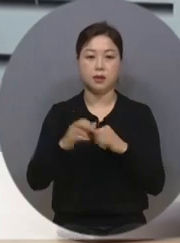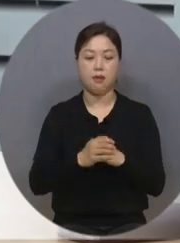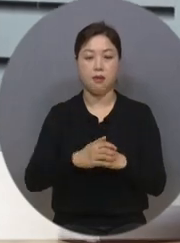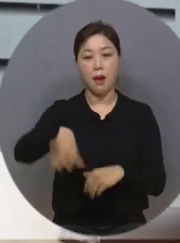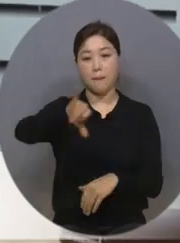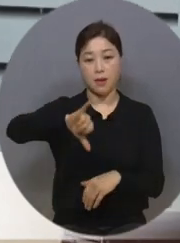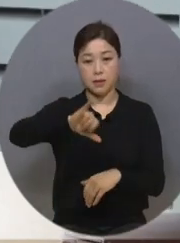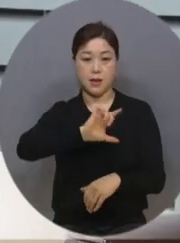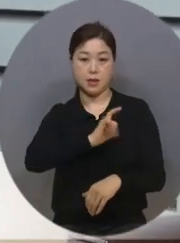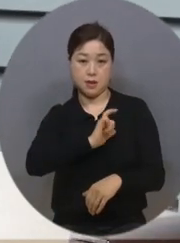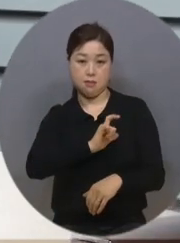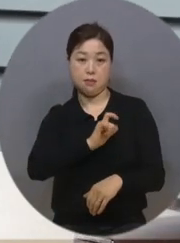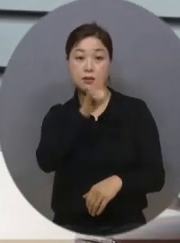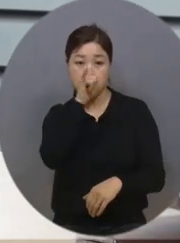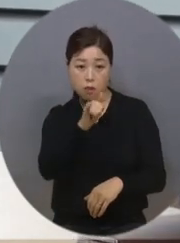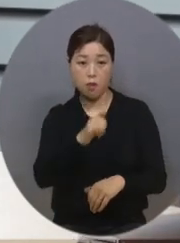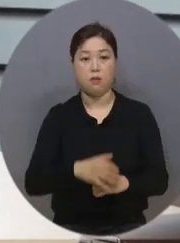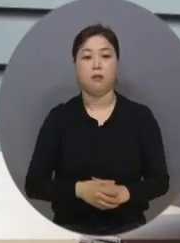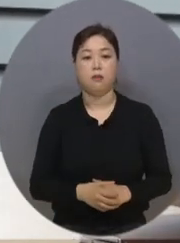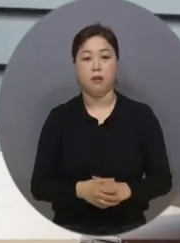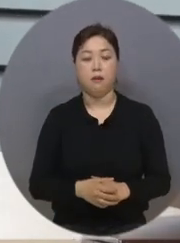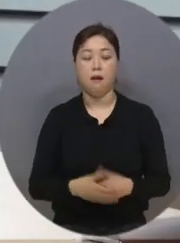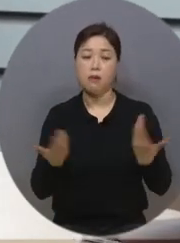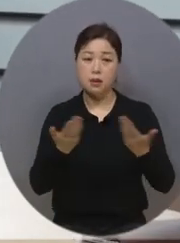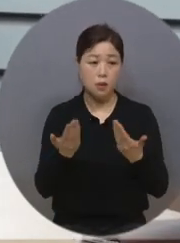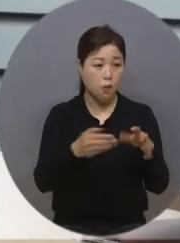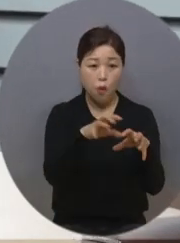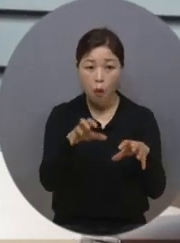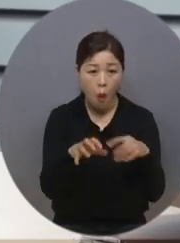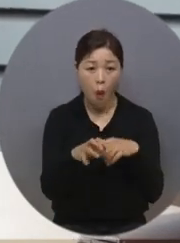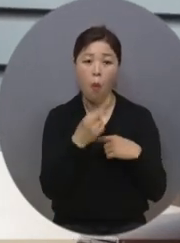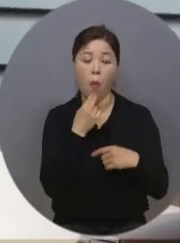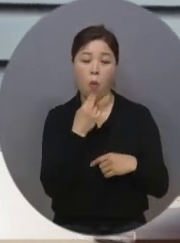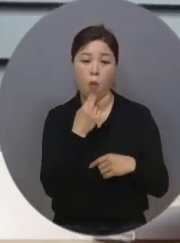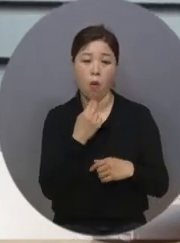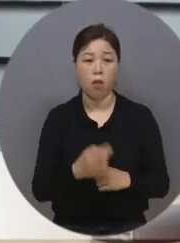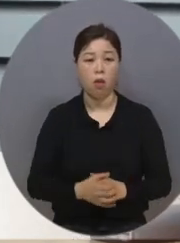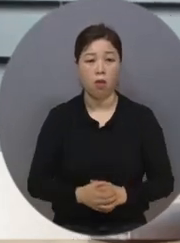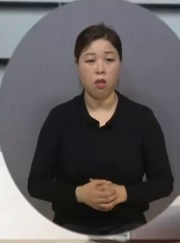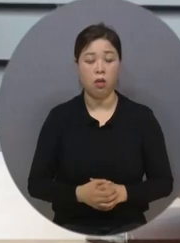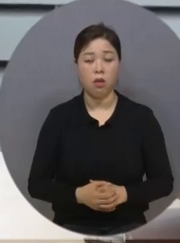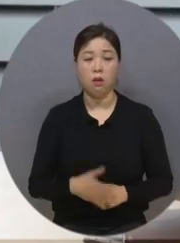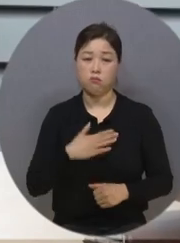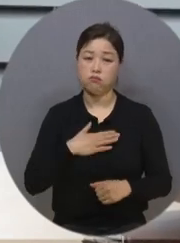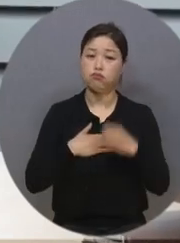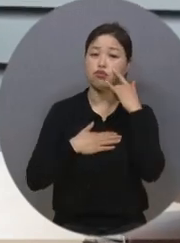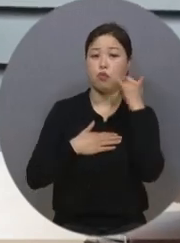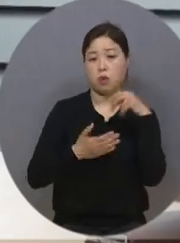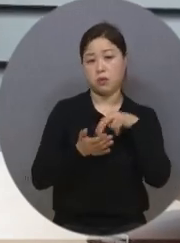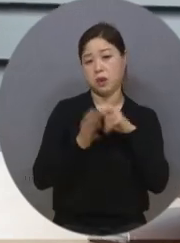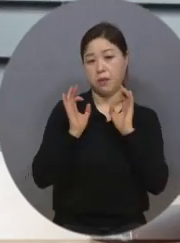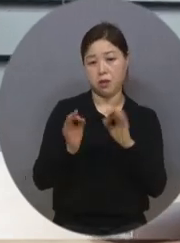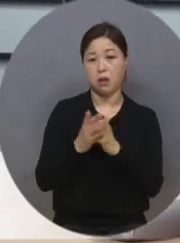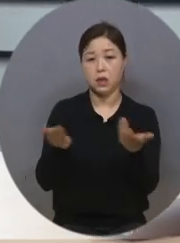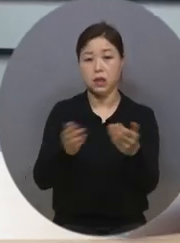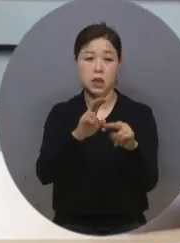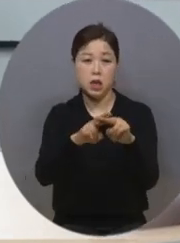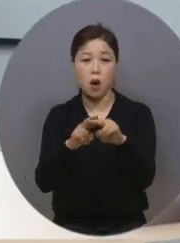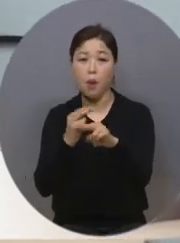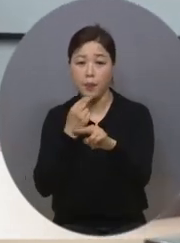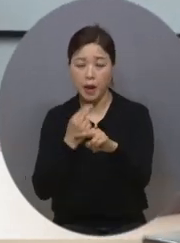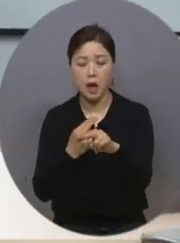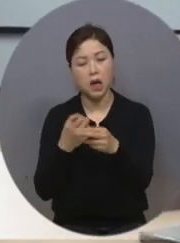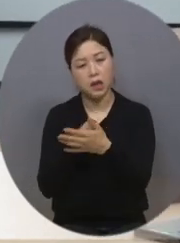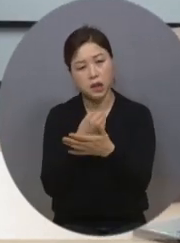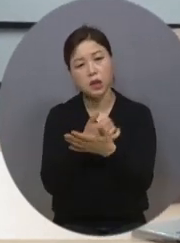다 있어요. 근데 막상 일할 수 있는 데가 없는 거예요. 부모 입장에서 봤을 때 일할 자리가 너무 없다는 게